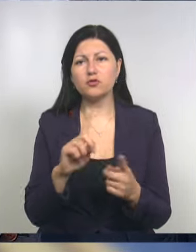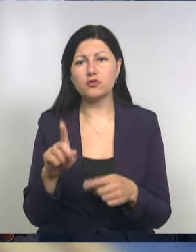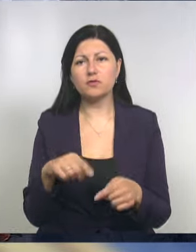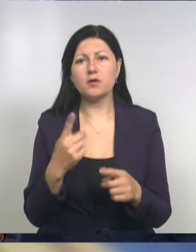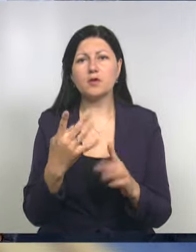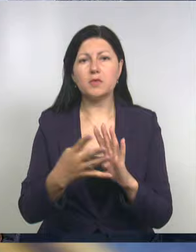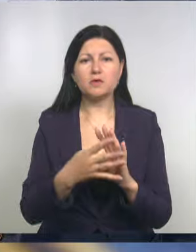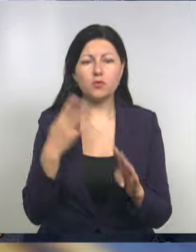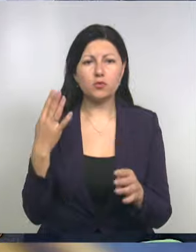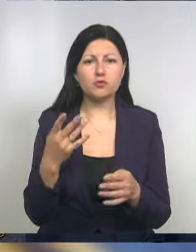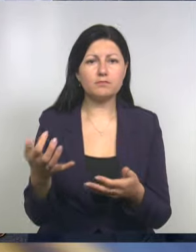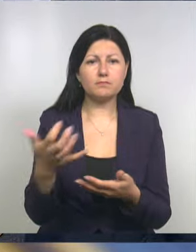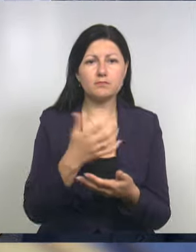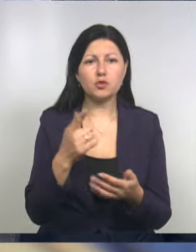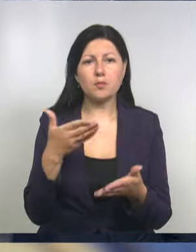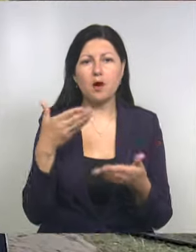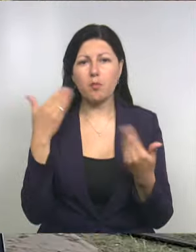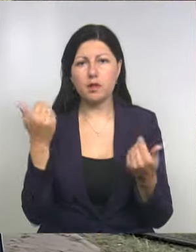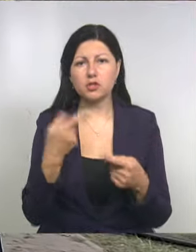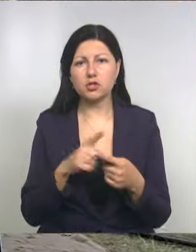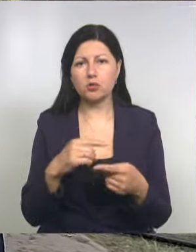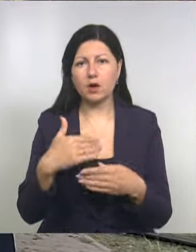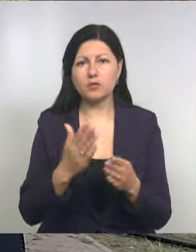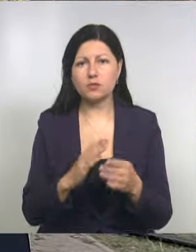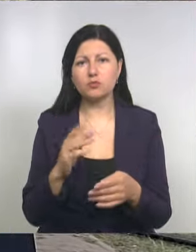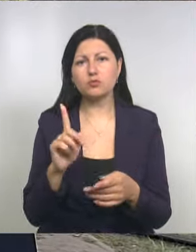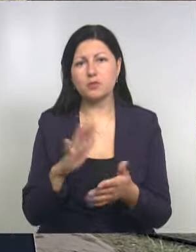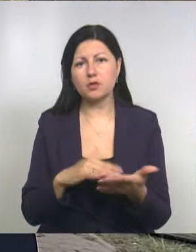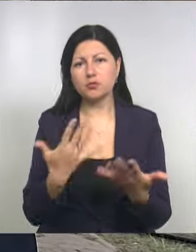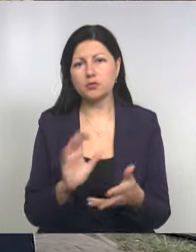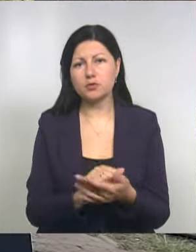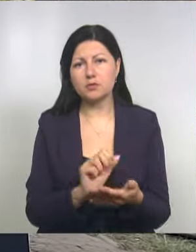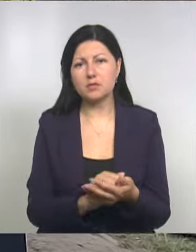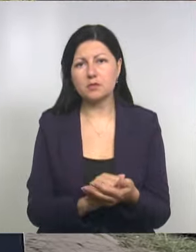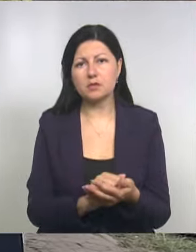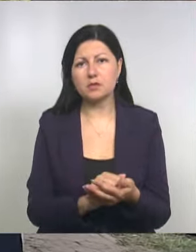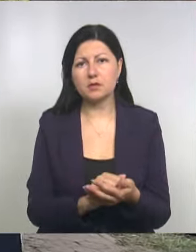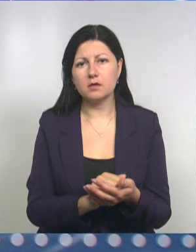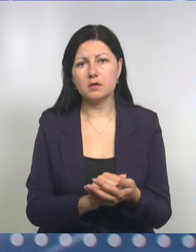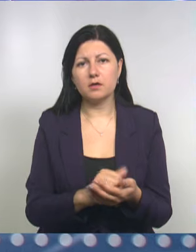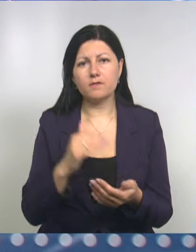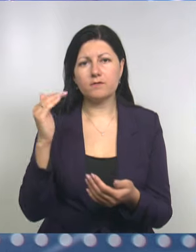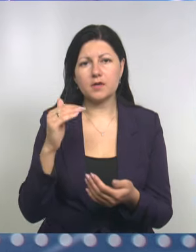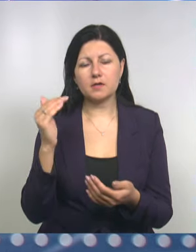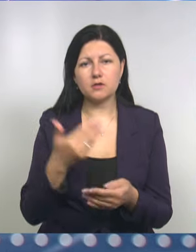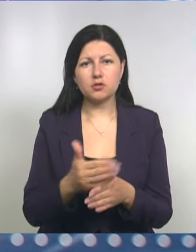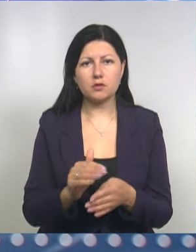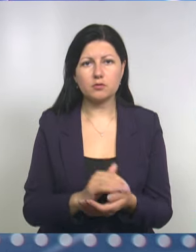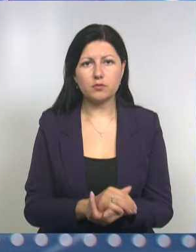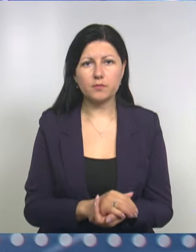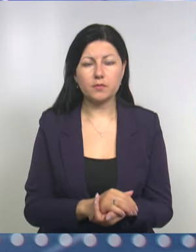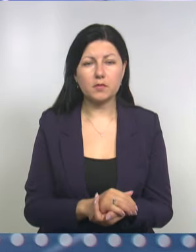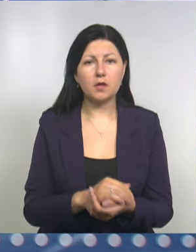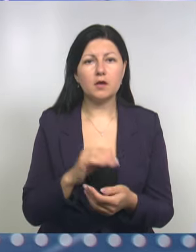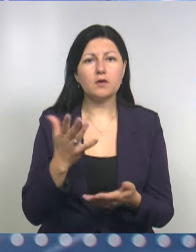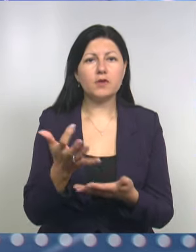первую очередь снимем это, облегчим вот эту конструкцию. Ну и потом будем заниматься верхней частью.